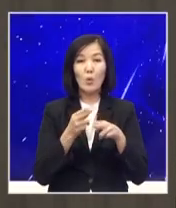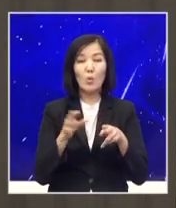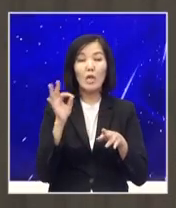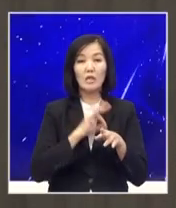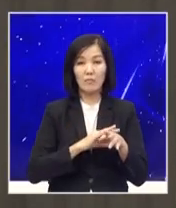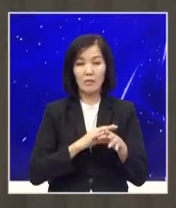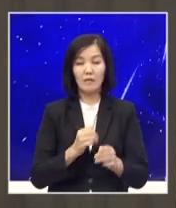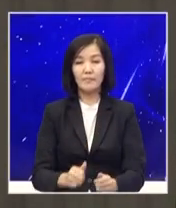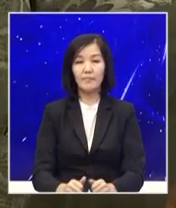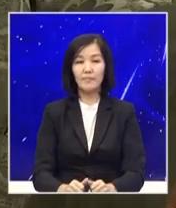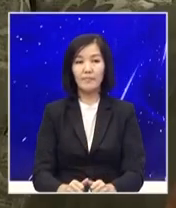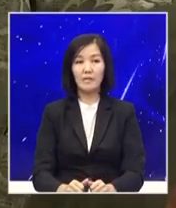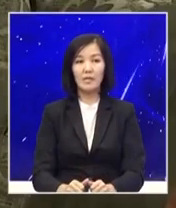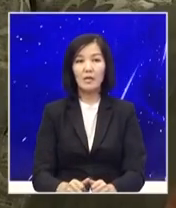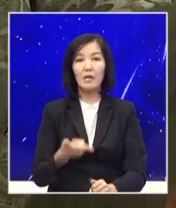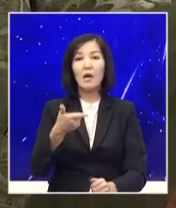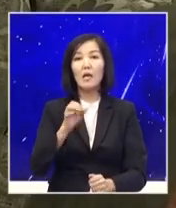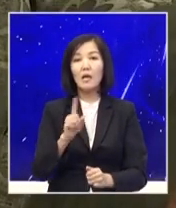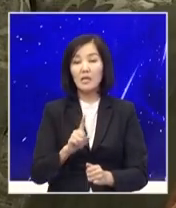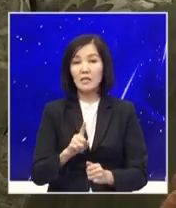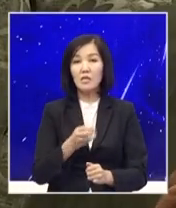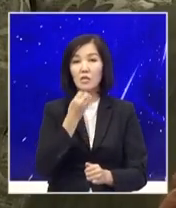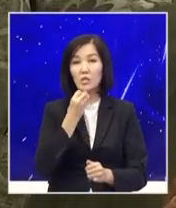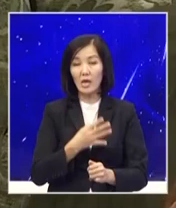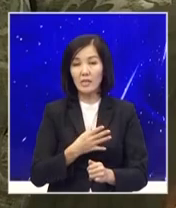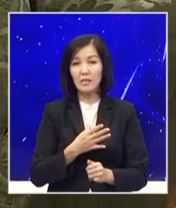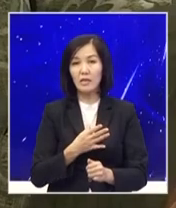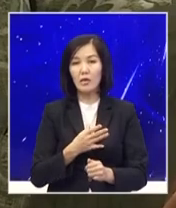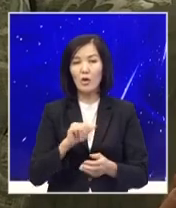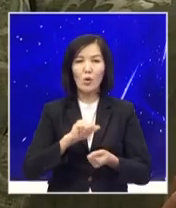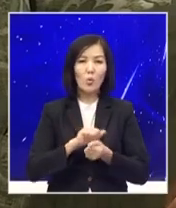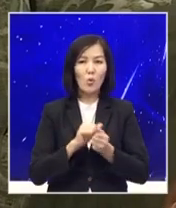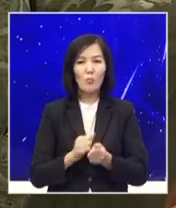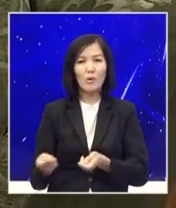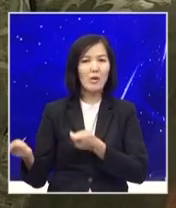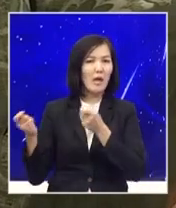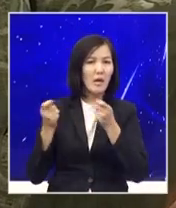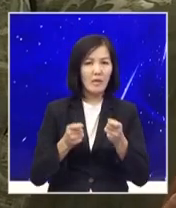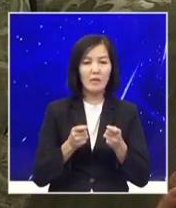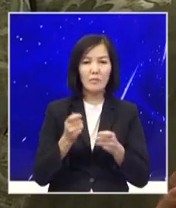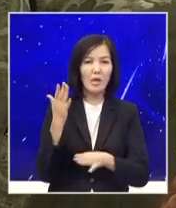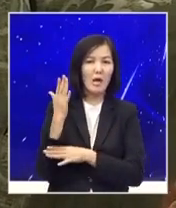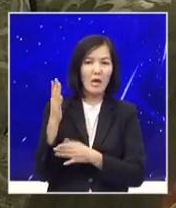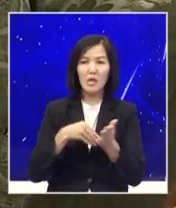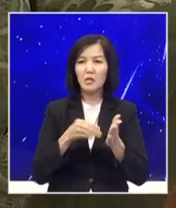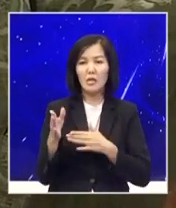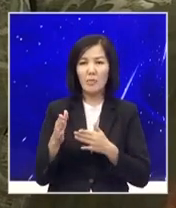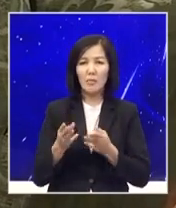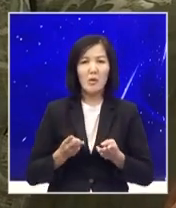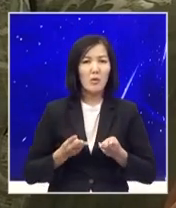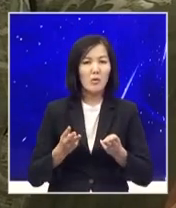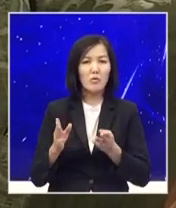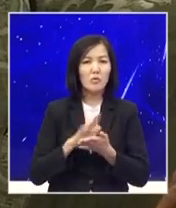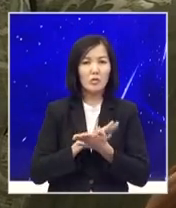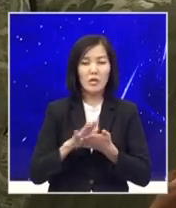дейді. Газ әйбет нәрсе екен, көмір алмаймын, отын алмаймын, күл